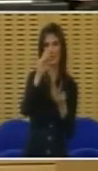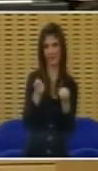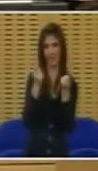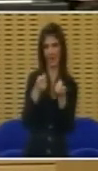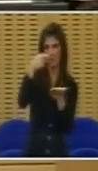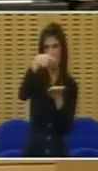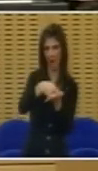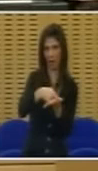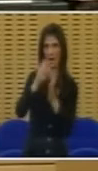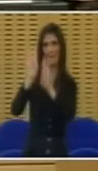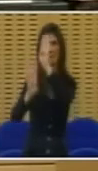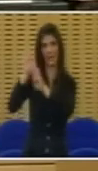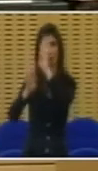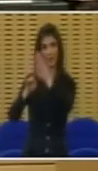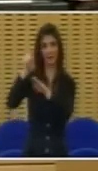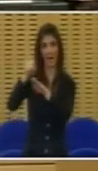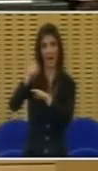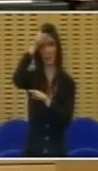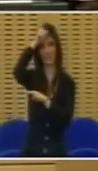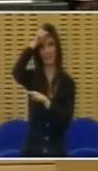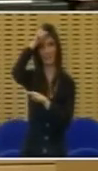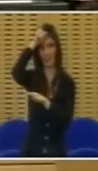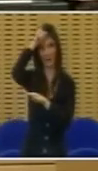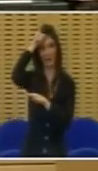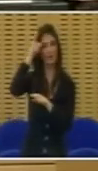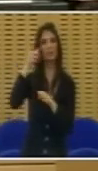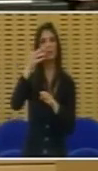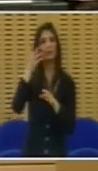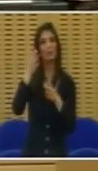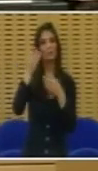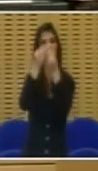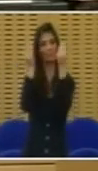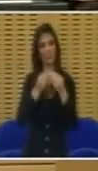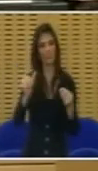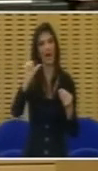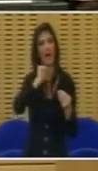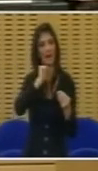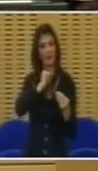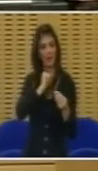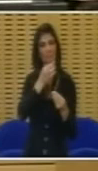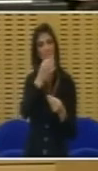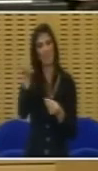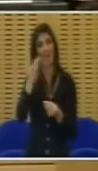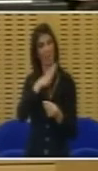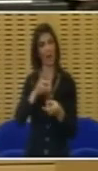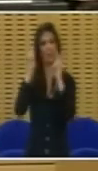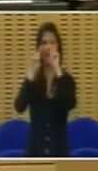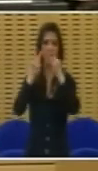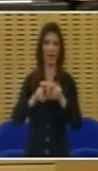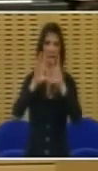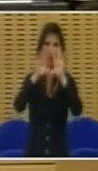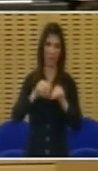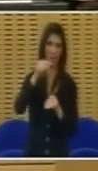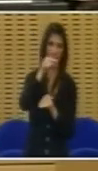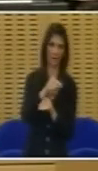μετοχών εταιριών του ομίλου Μαρφήν Investment Group, όπως το Υγεία και η Delta Singular αξίας δεκάδων